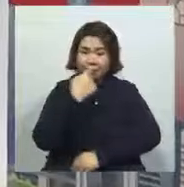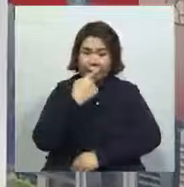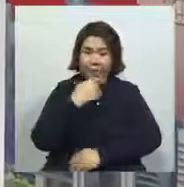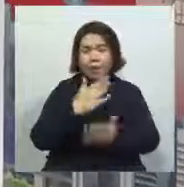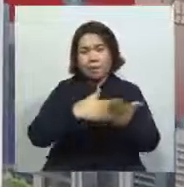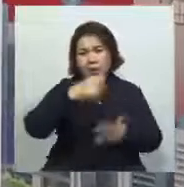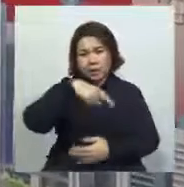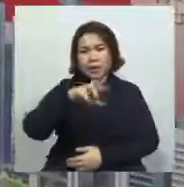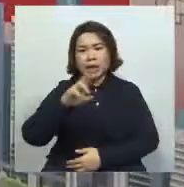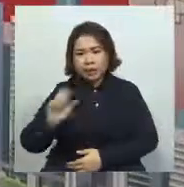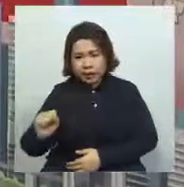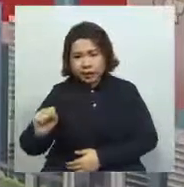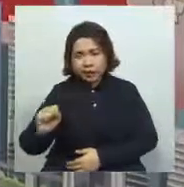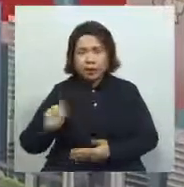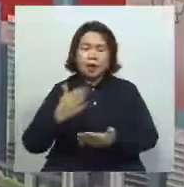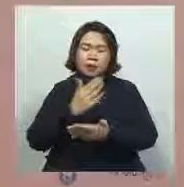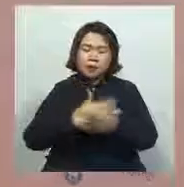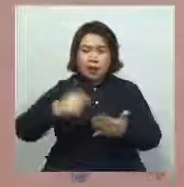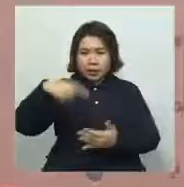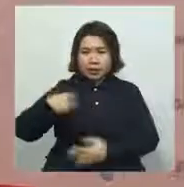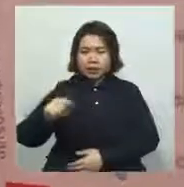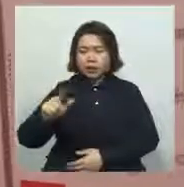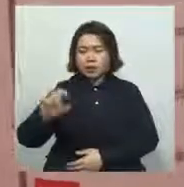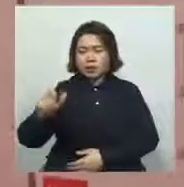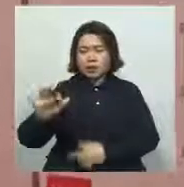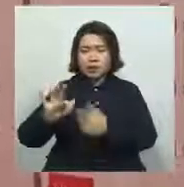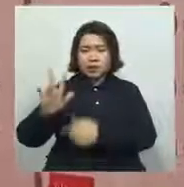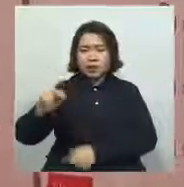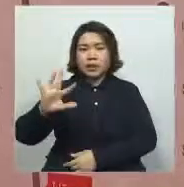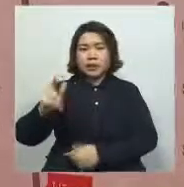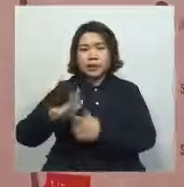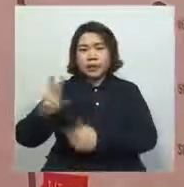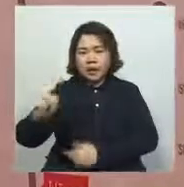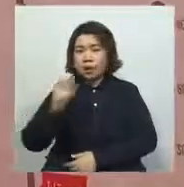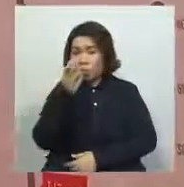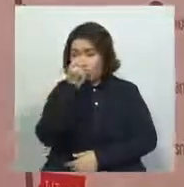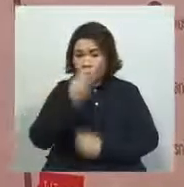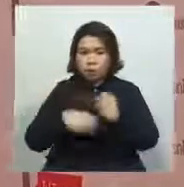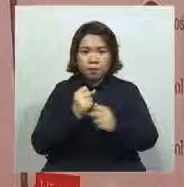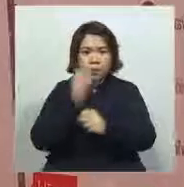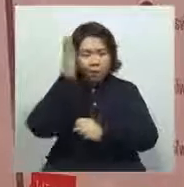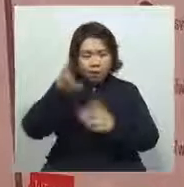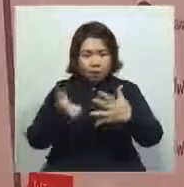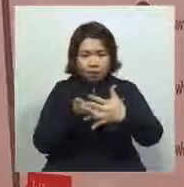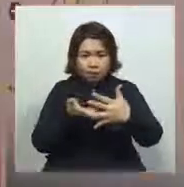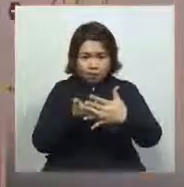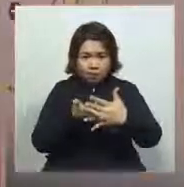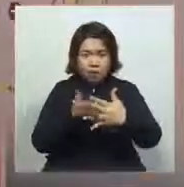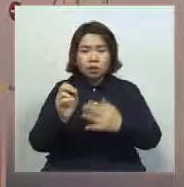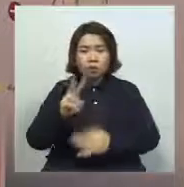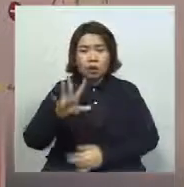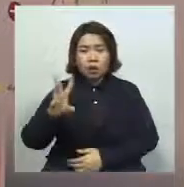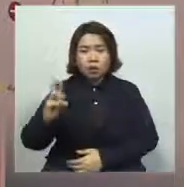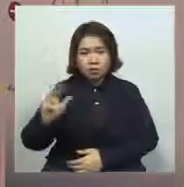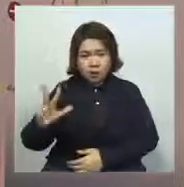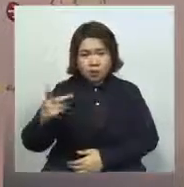างซื่อตลิ่งชันจะมีการเปิดทดสอบระบบเดินรถในเดือนธันวาคมปีหน้าปี2563และจากนั้นค่ะก็